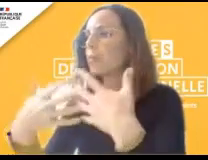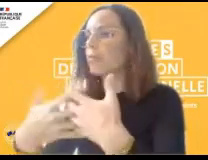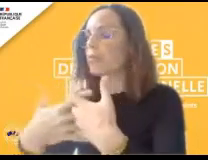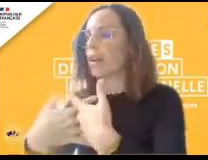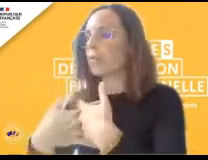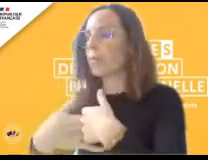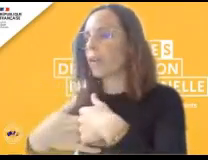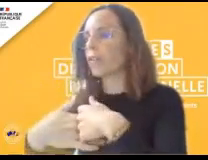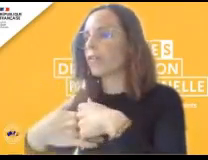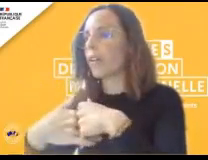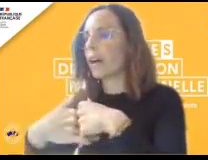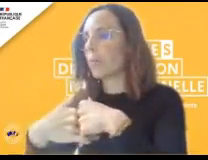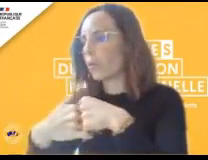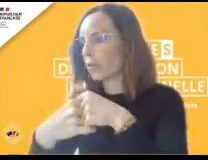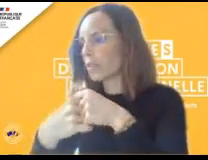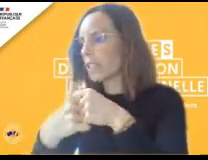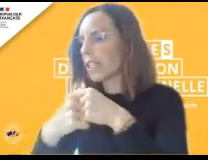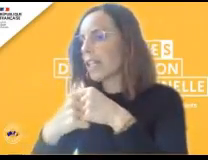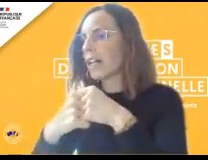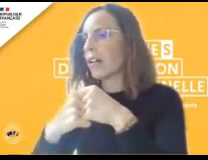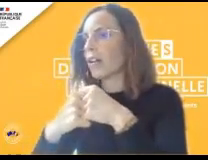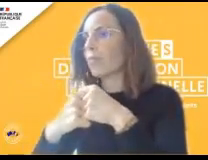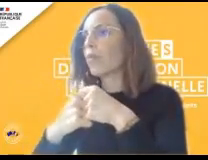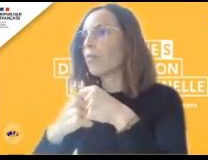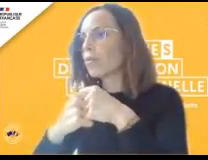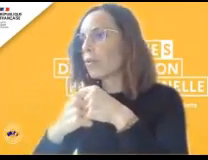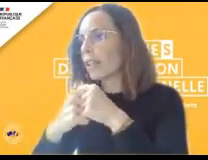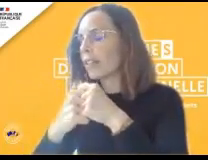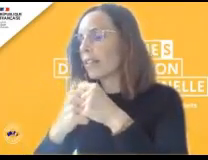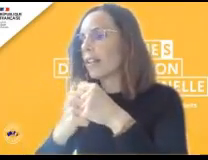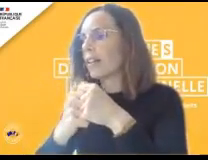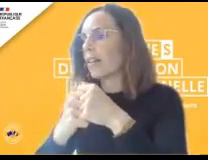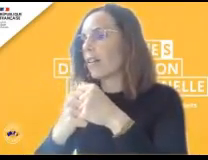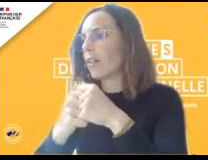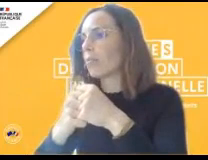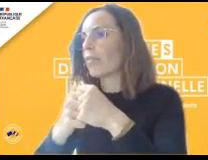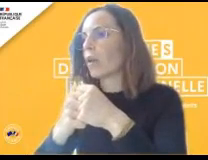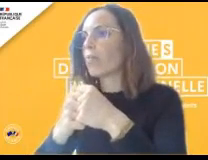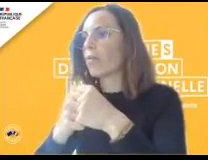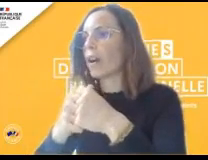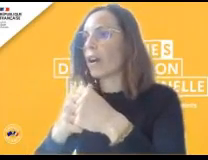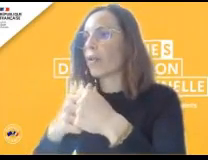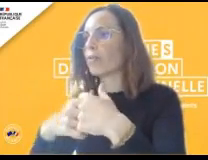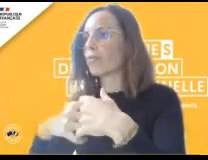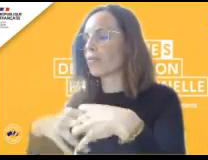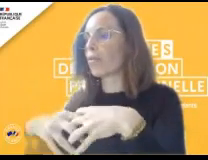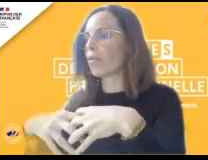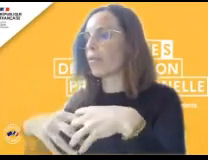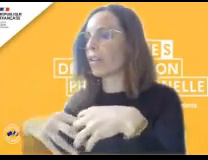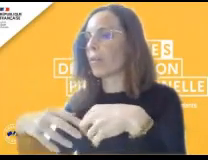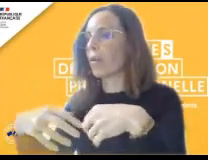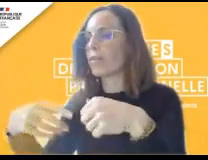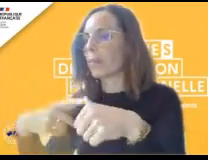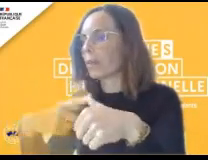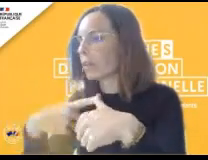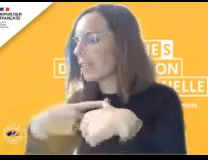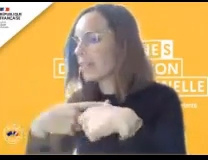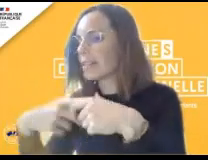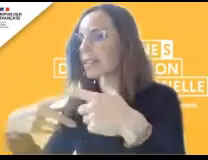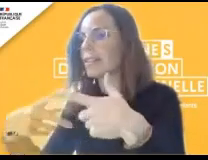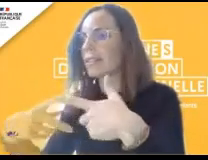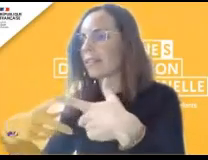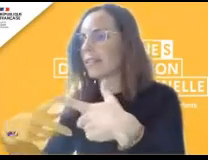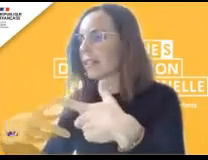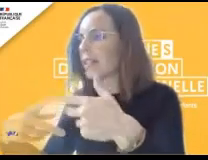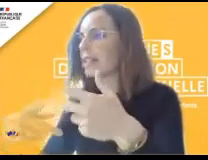qui ont vraiment besoin de prendre un temps approfondi pour mieux se connaître, pour faire le point sur vraiment sa